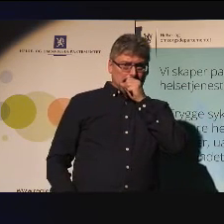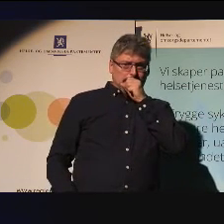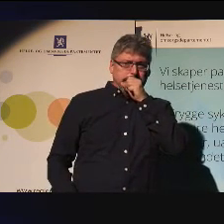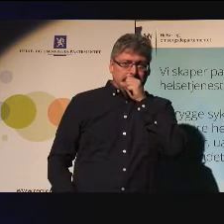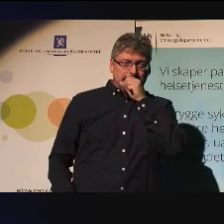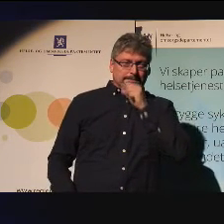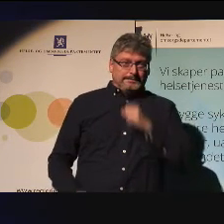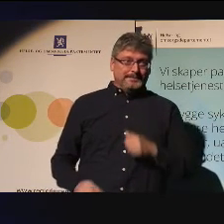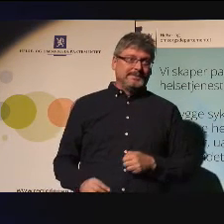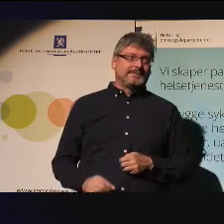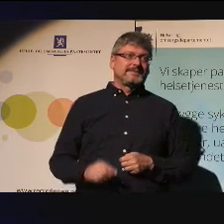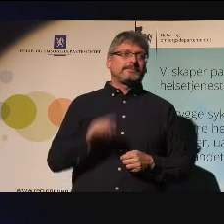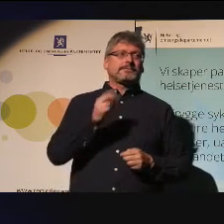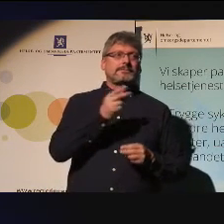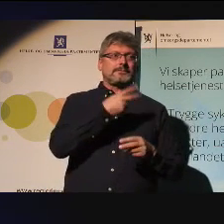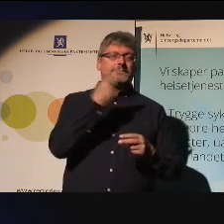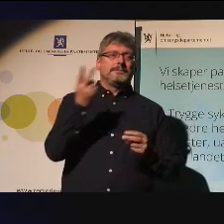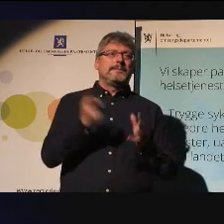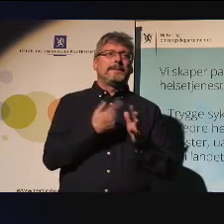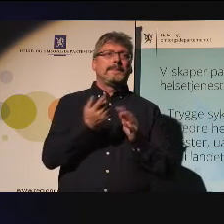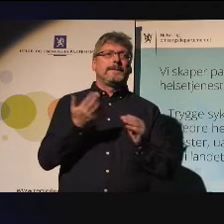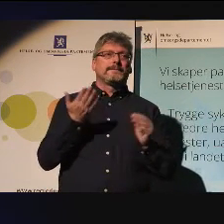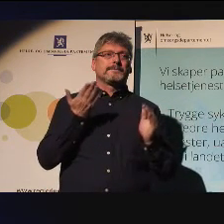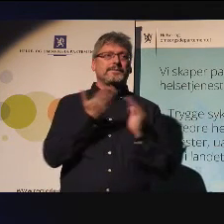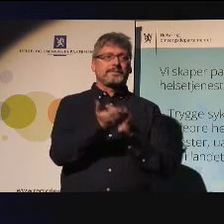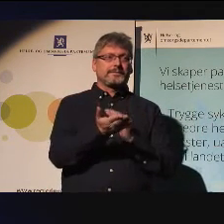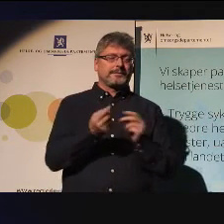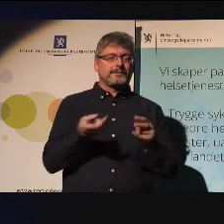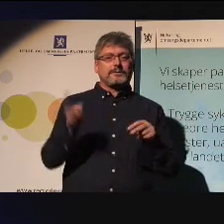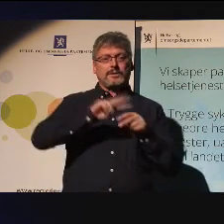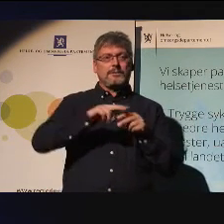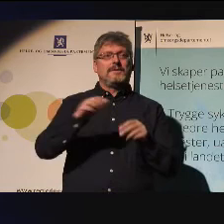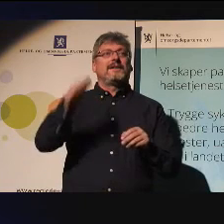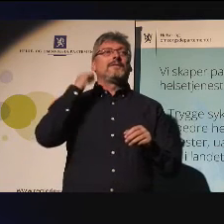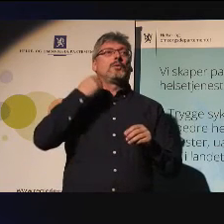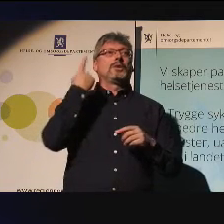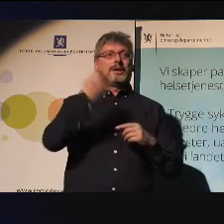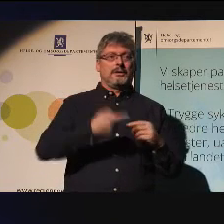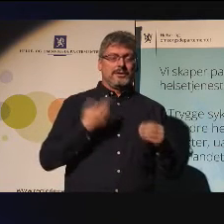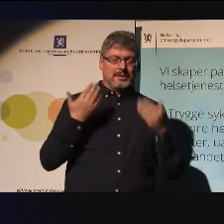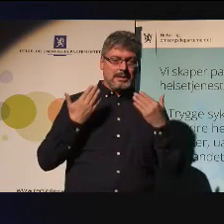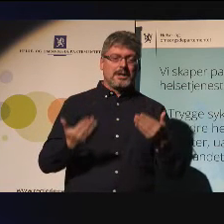Antall søkere er dobblet fra i fjor til i år. Det er også bra.